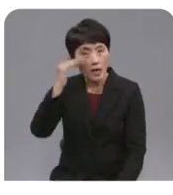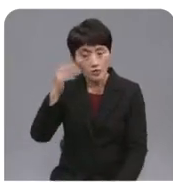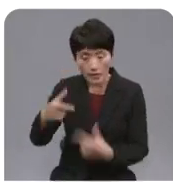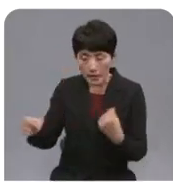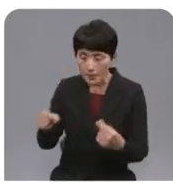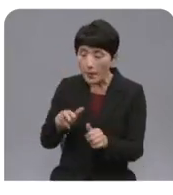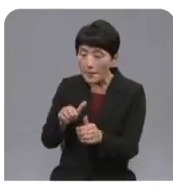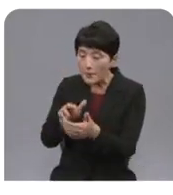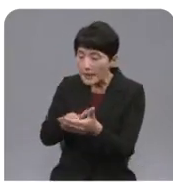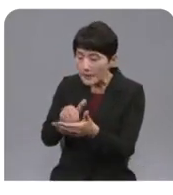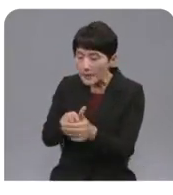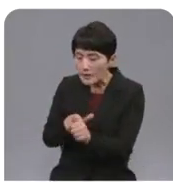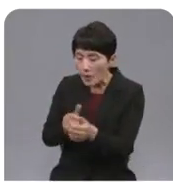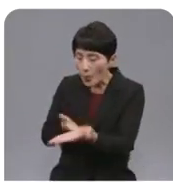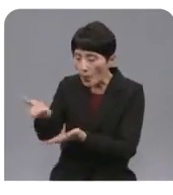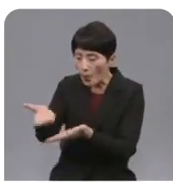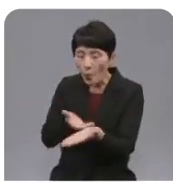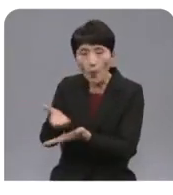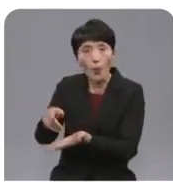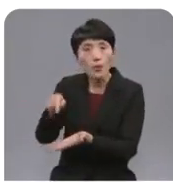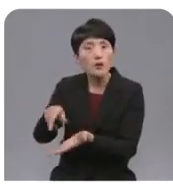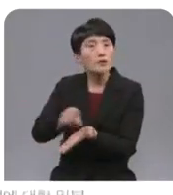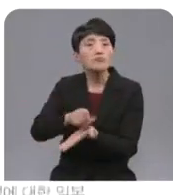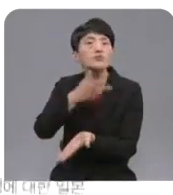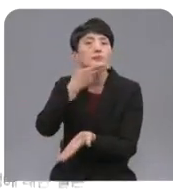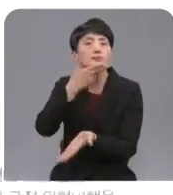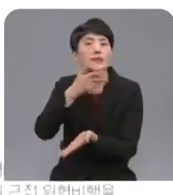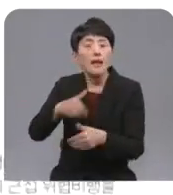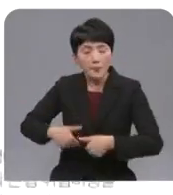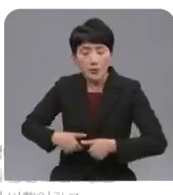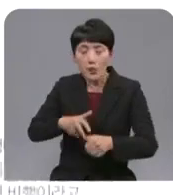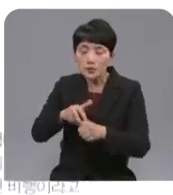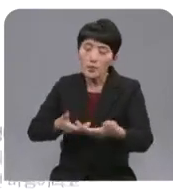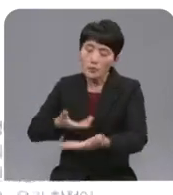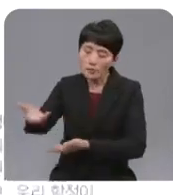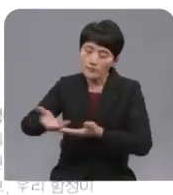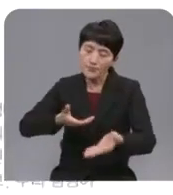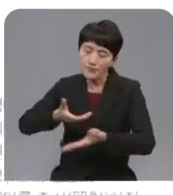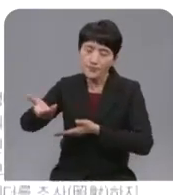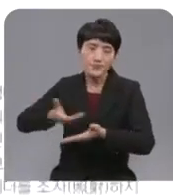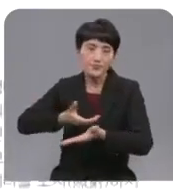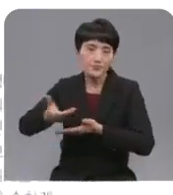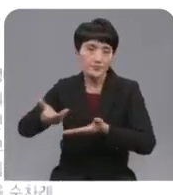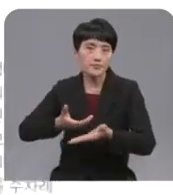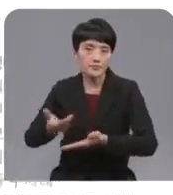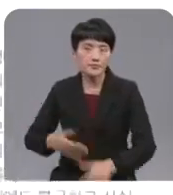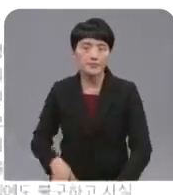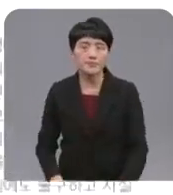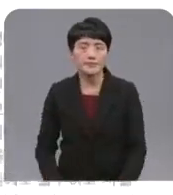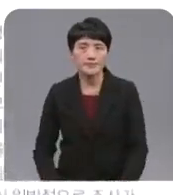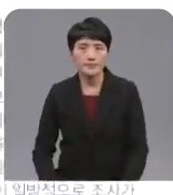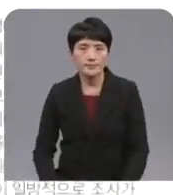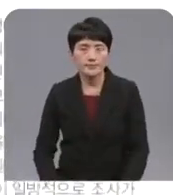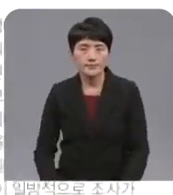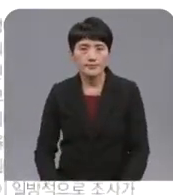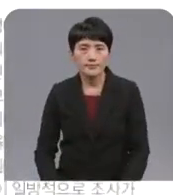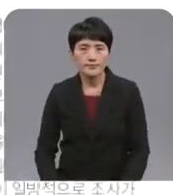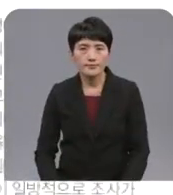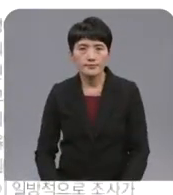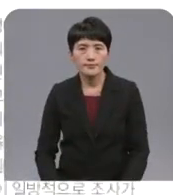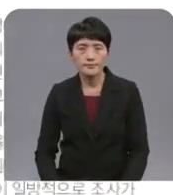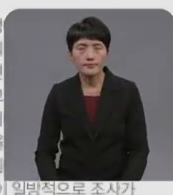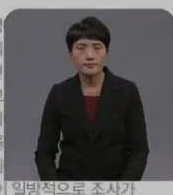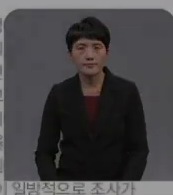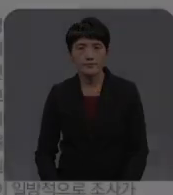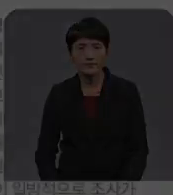de l'accord Séoul Tokyo d'échange de renseignements militaires connus sous le nom de jessonia le pays du matin clair affirme que ses échanges